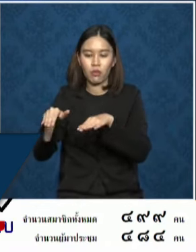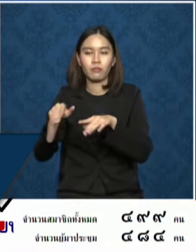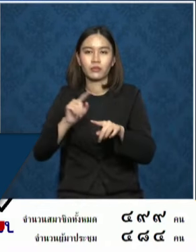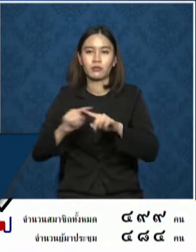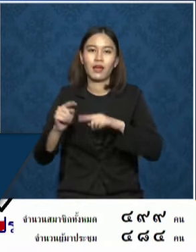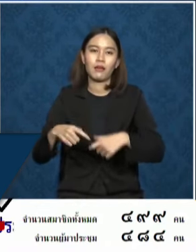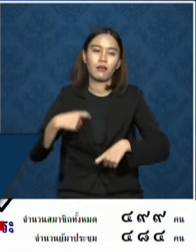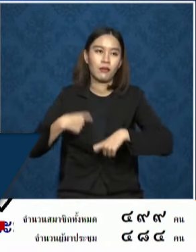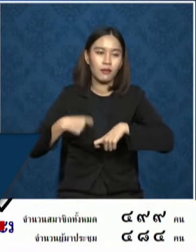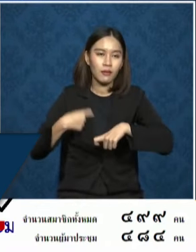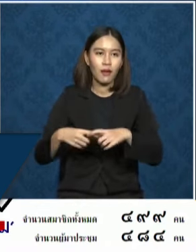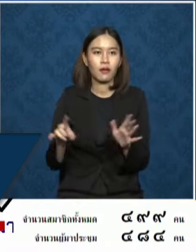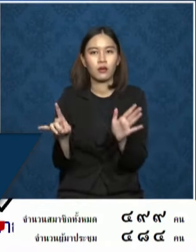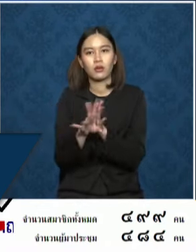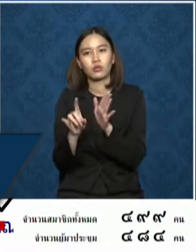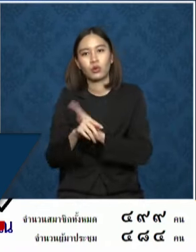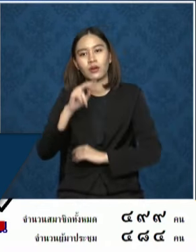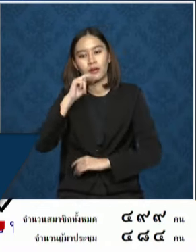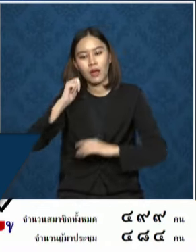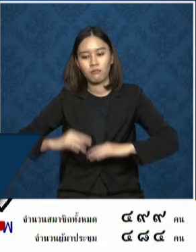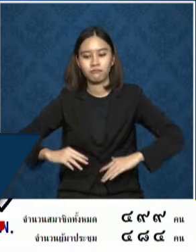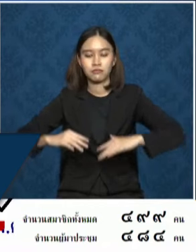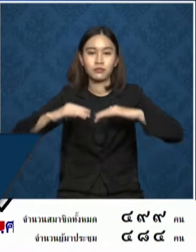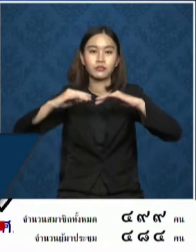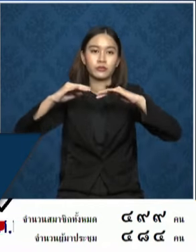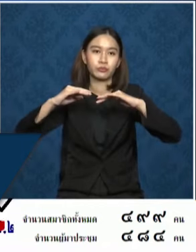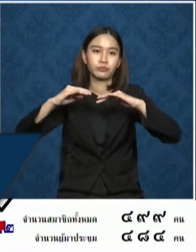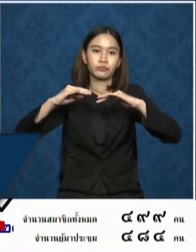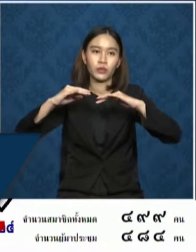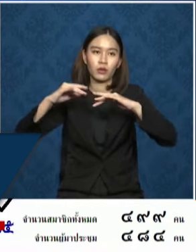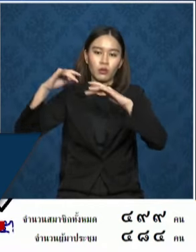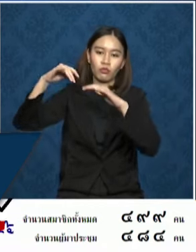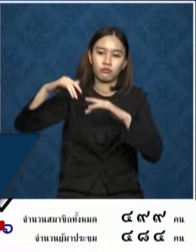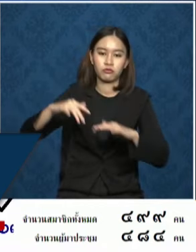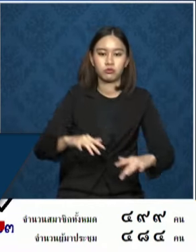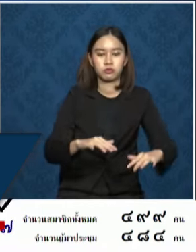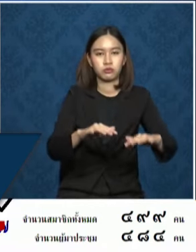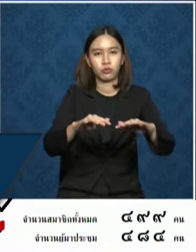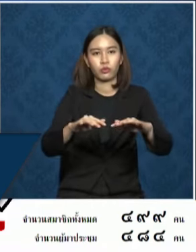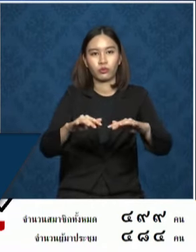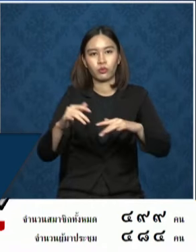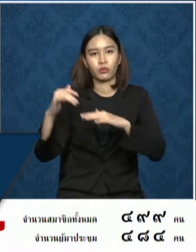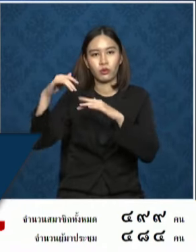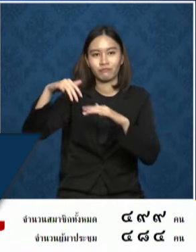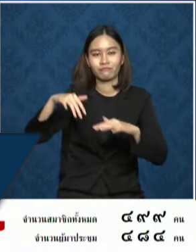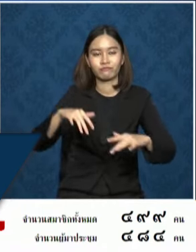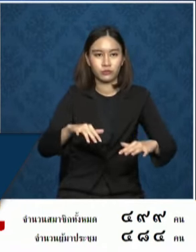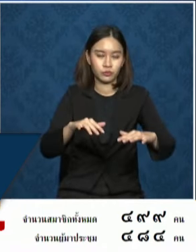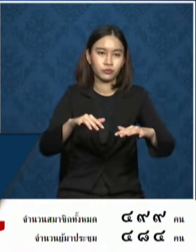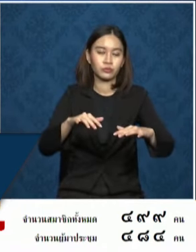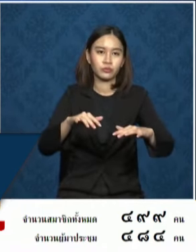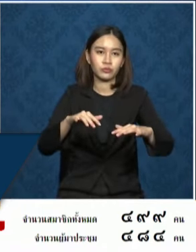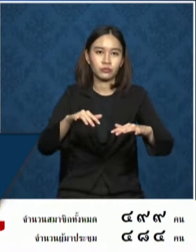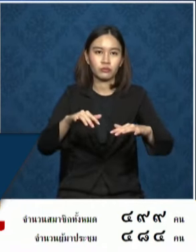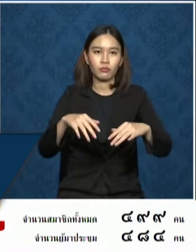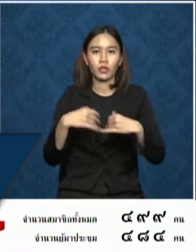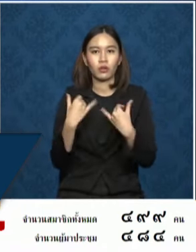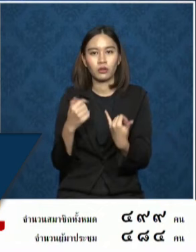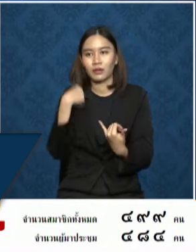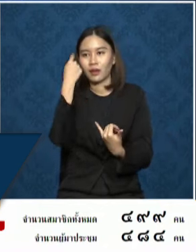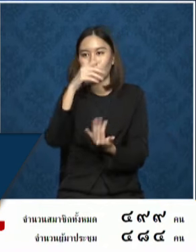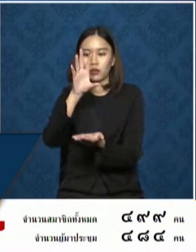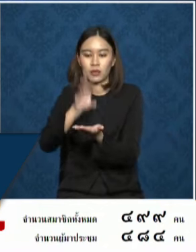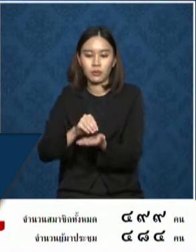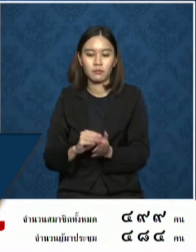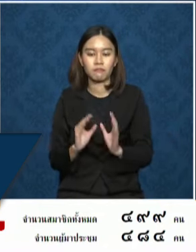ขึ้นสุดท้ายพอเกิดน้ำล้นตะลิ่งหลายบาทท่วมออกไปจากทางน้ำปกติเนี่ยคราวนี้ไม่มีใครมีข้อมูล